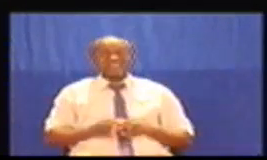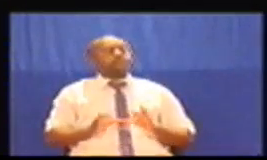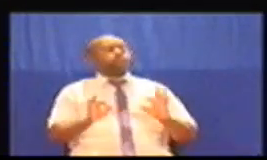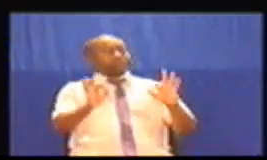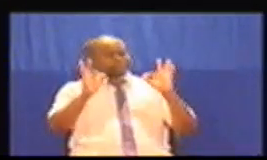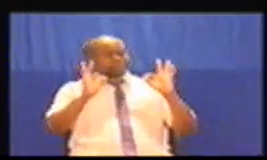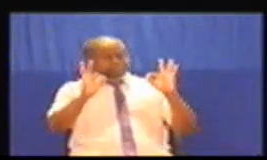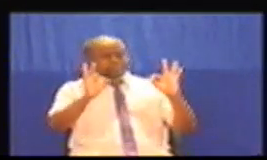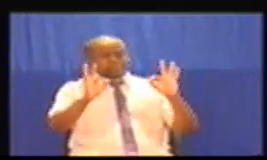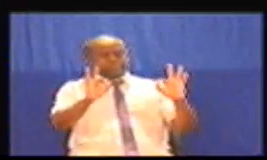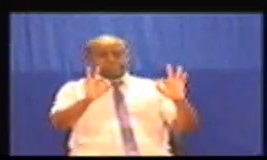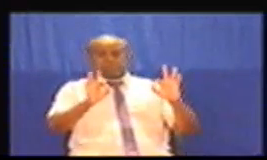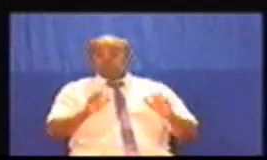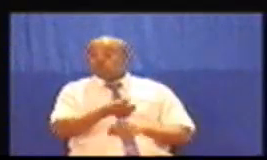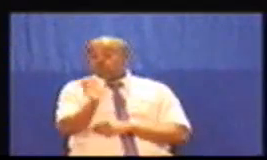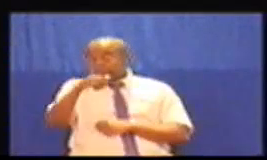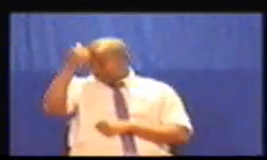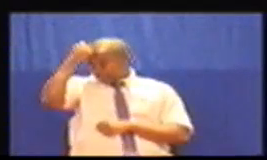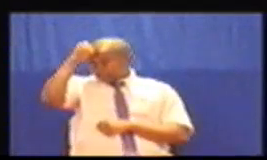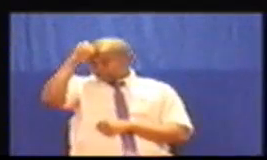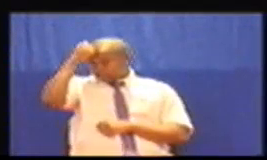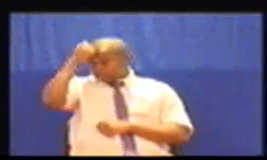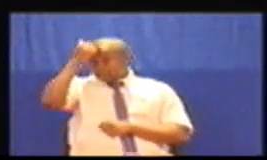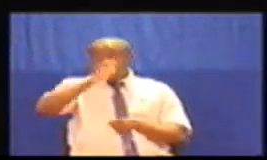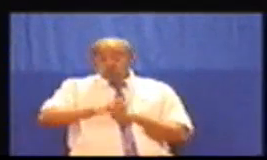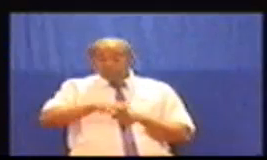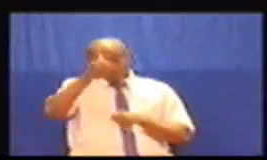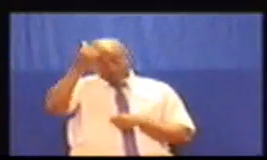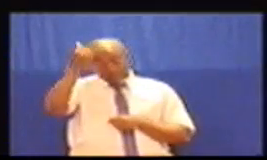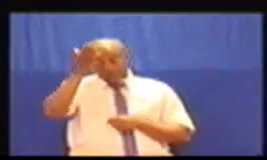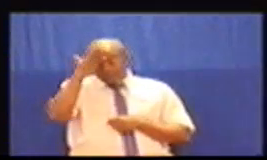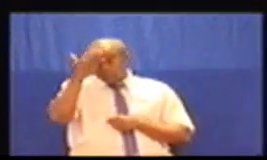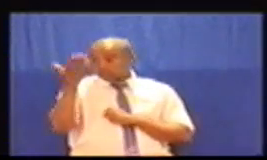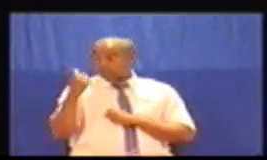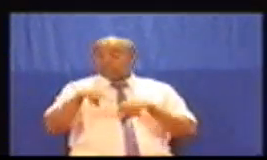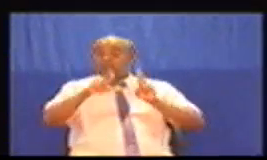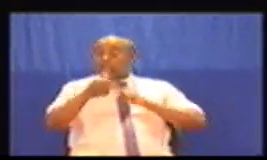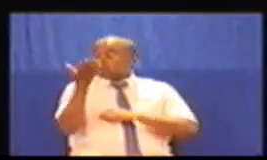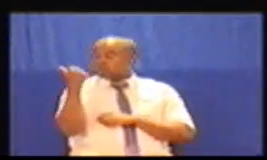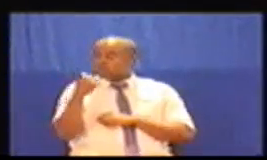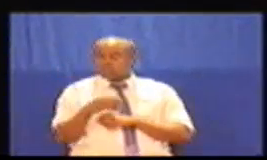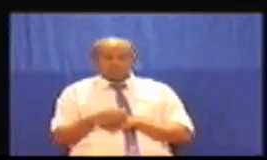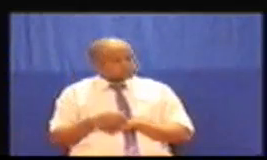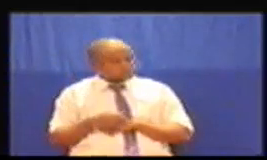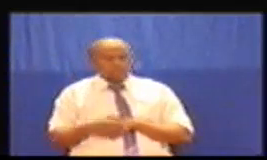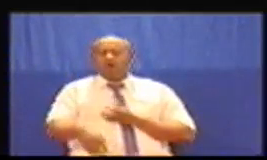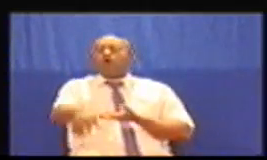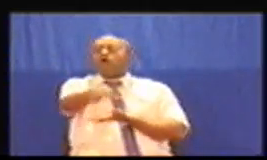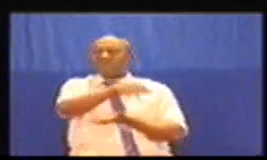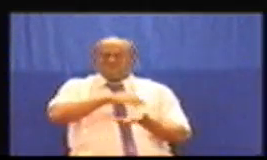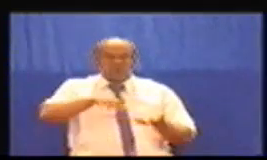kabisa. Na mnakumbuka, wengi mnafahamu hali ya mahakama, majengo ya mahakama yalivyokuwa. Ni